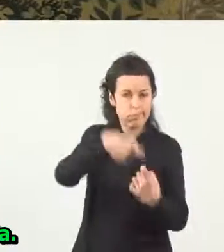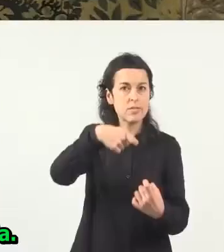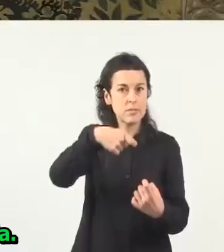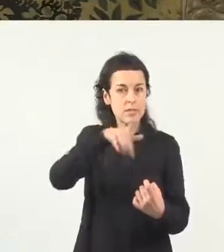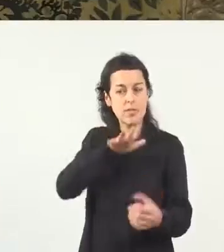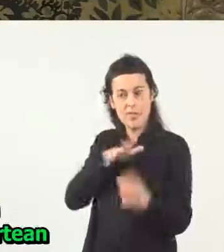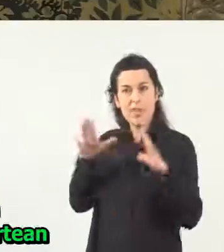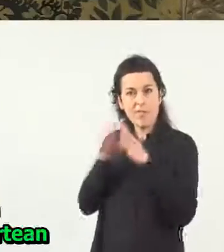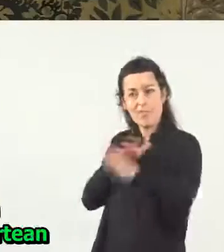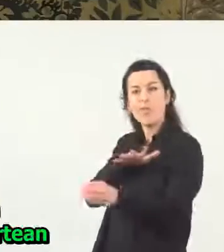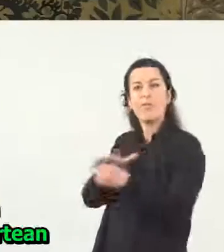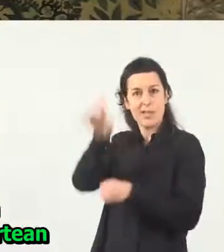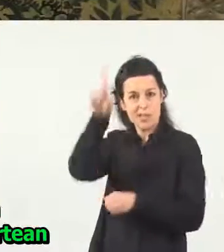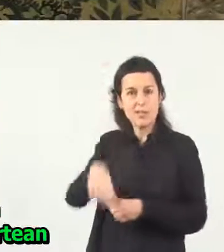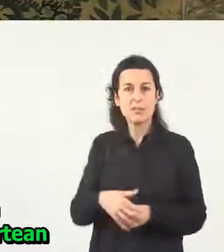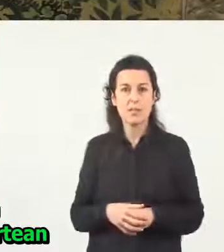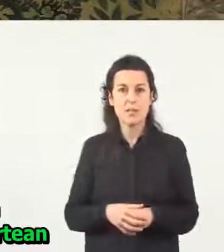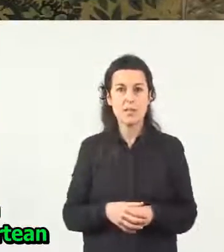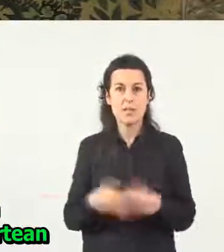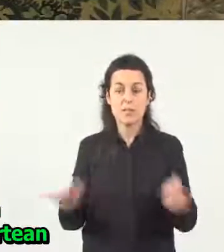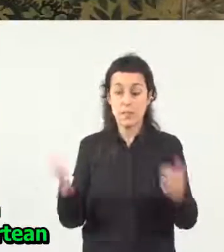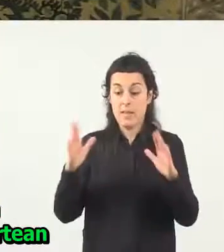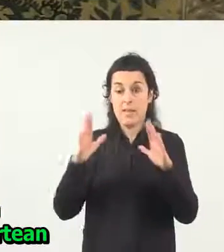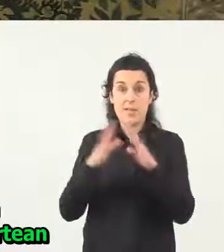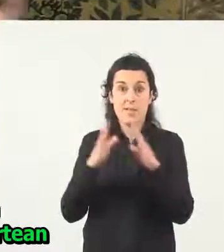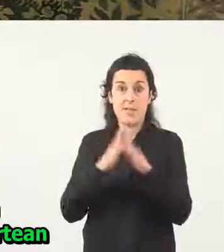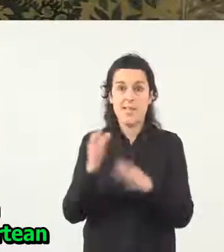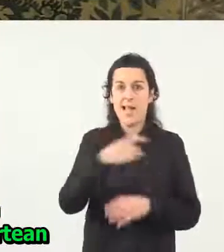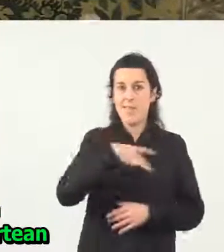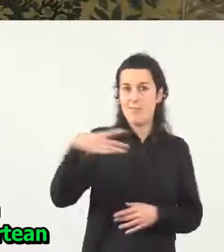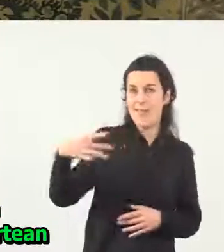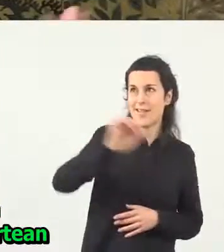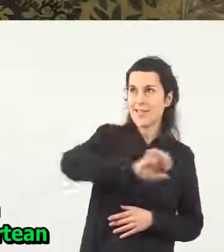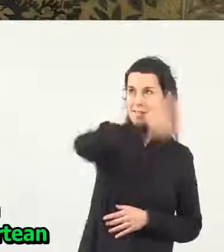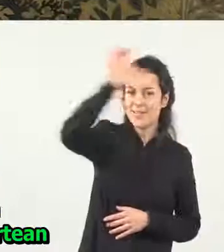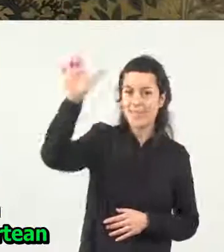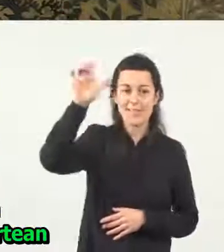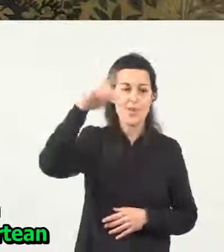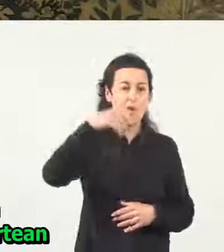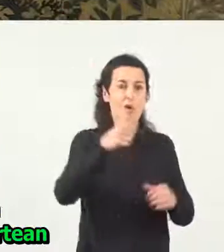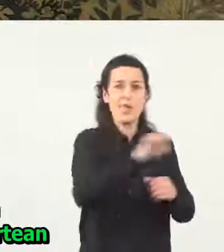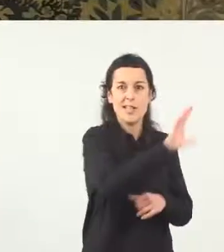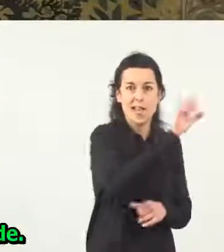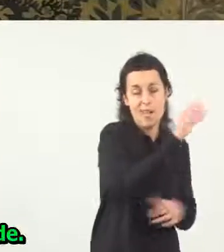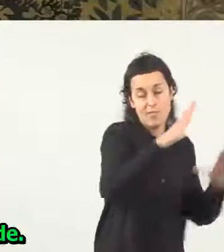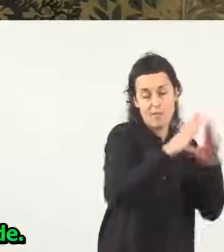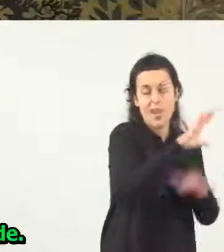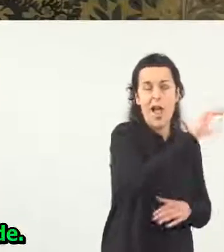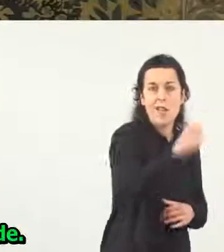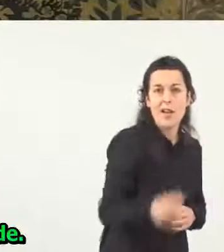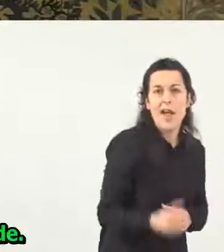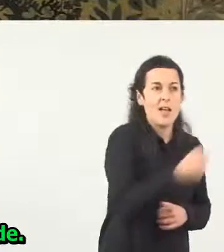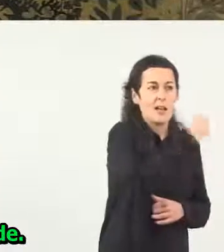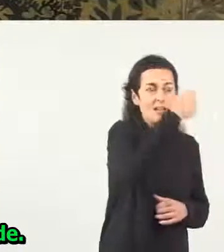feminismoan ikusten da, eta feminista zuri europarrak, eta feminista latinoamerikarrak, edo afrikarrak eta hori, horien artean, ba,